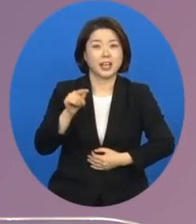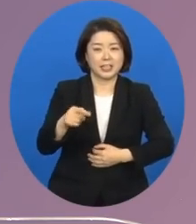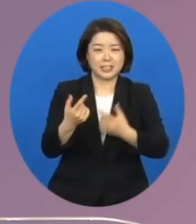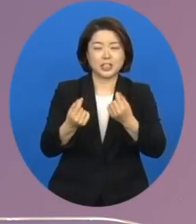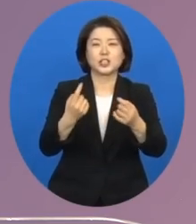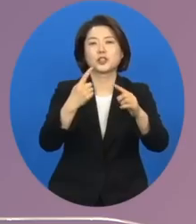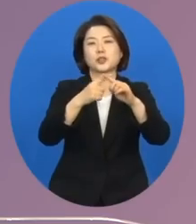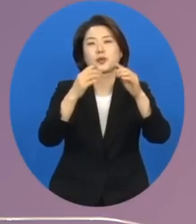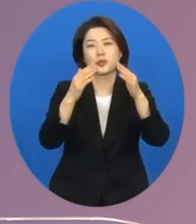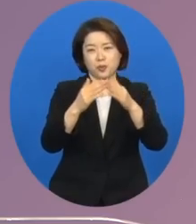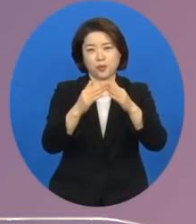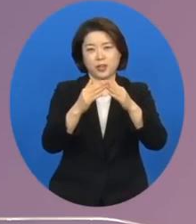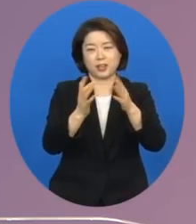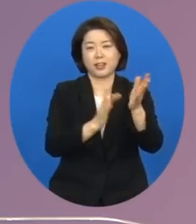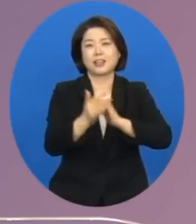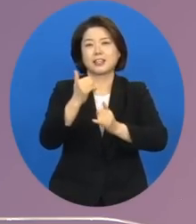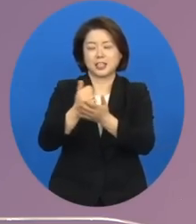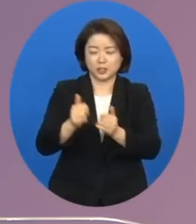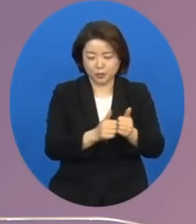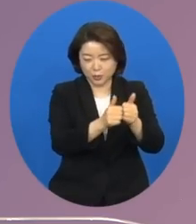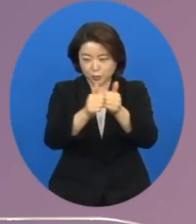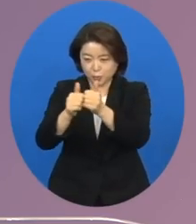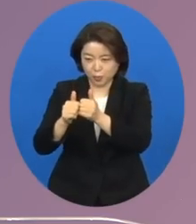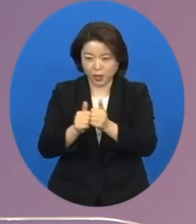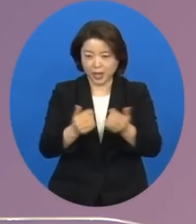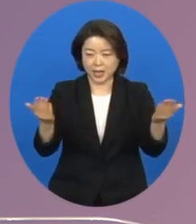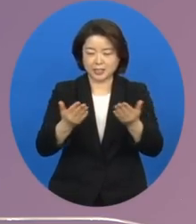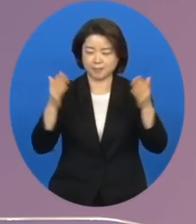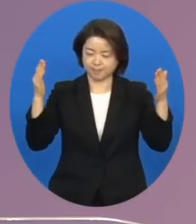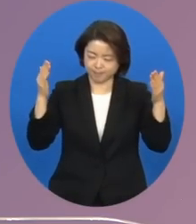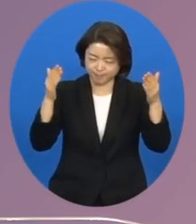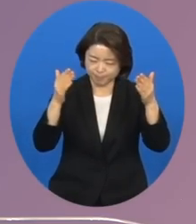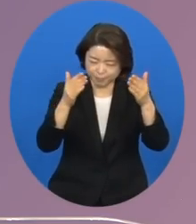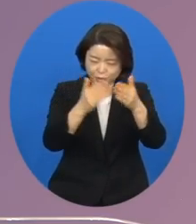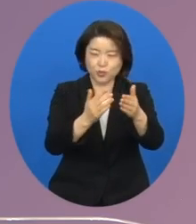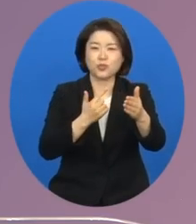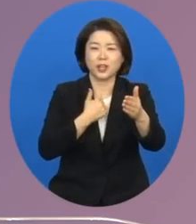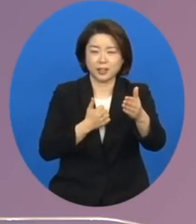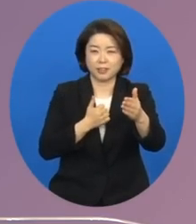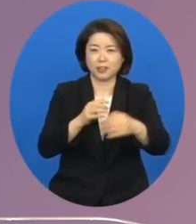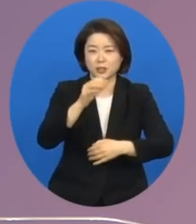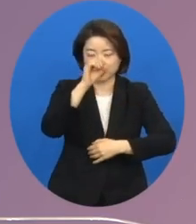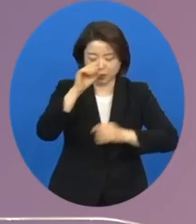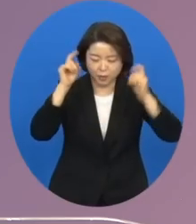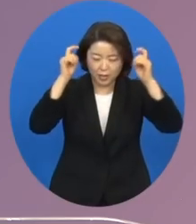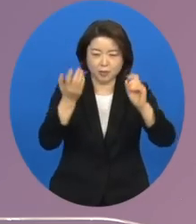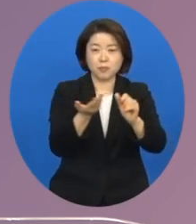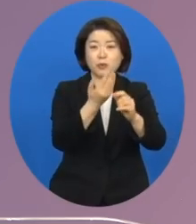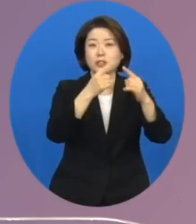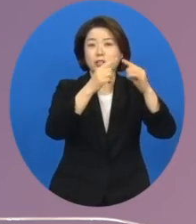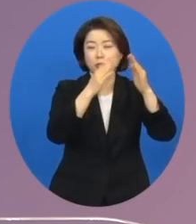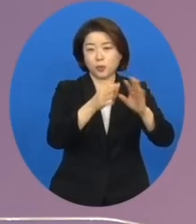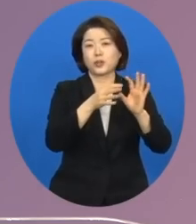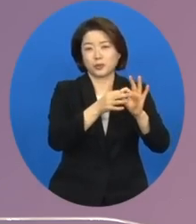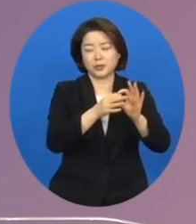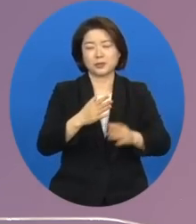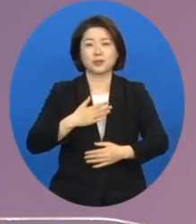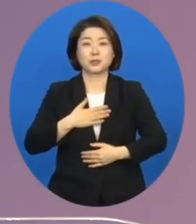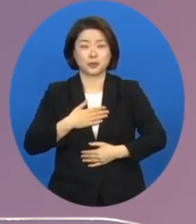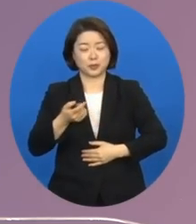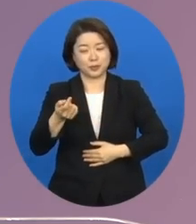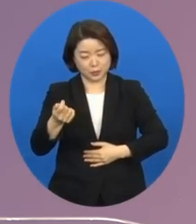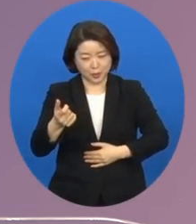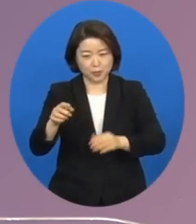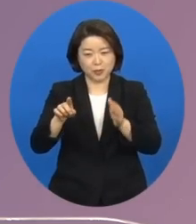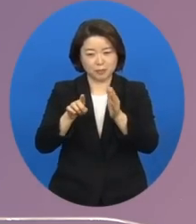교회에 예수님과 동행하는 일의 모든 초점을 맞추었던 선한 목자교회를 통해서 저도 조금은